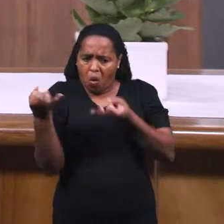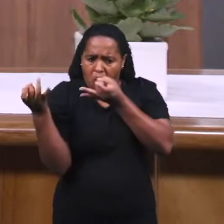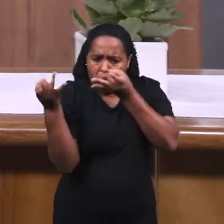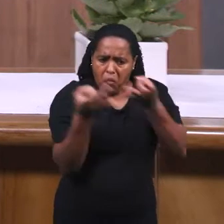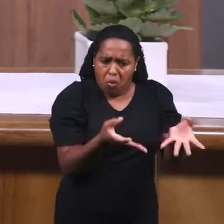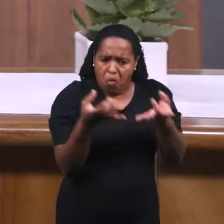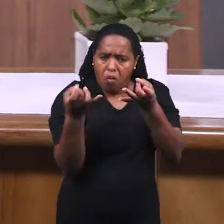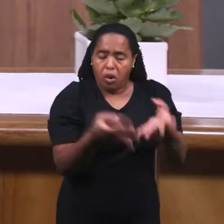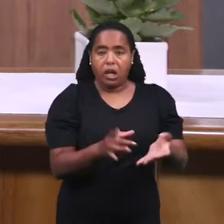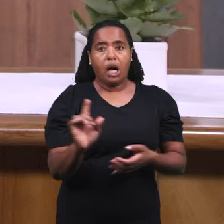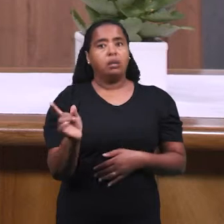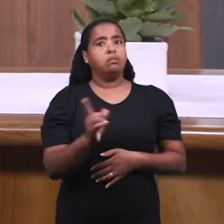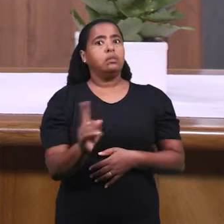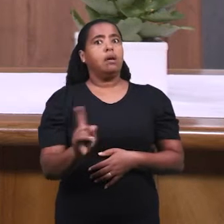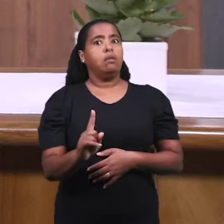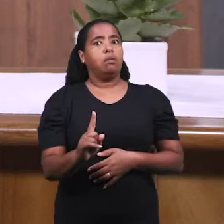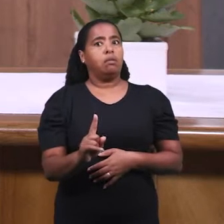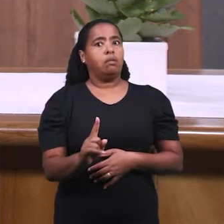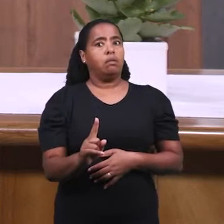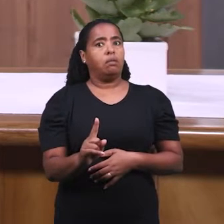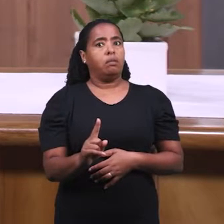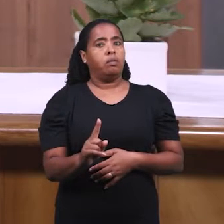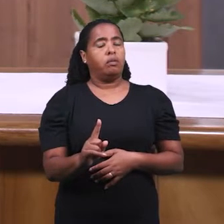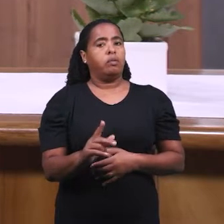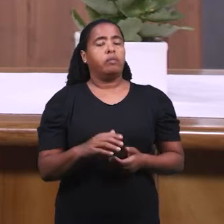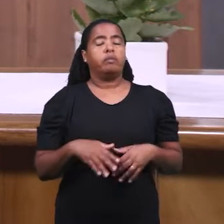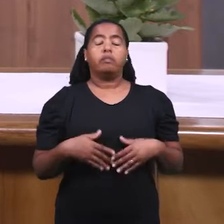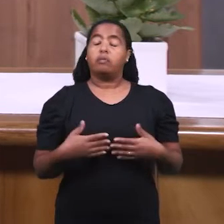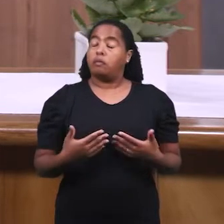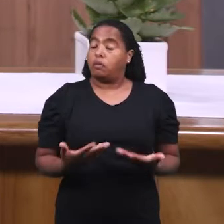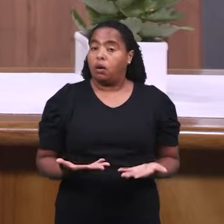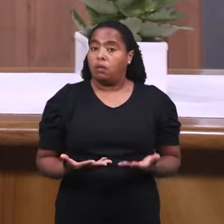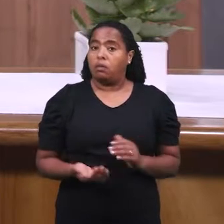твоего. Это мудрый совет.